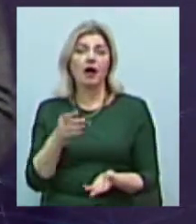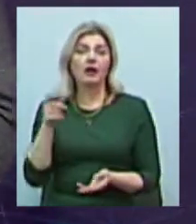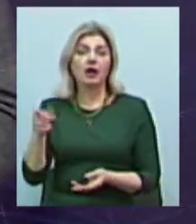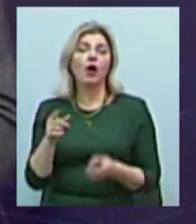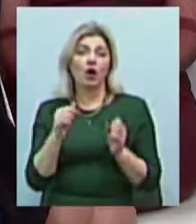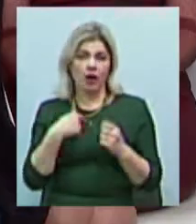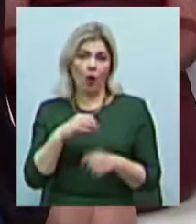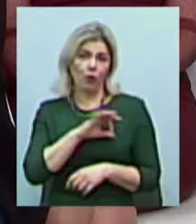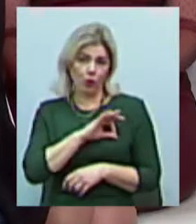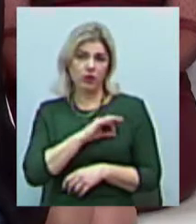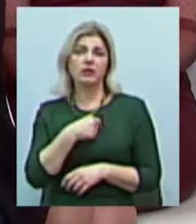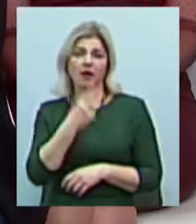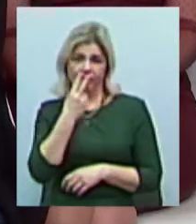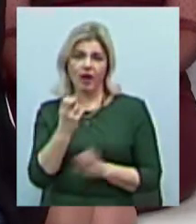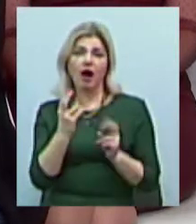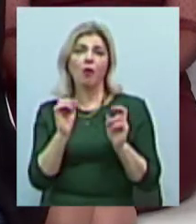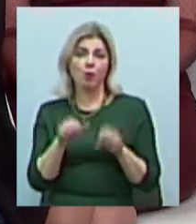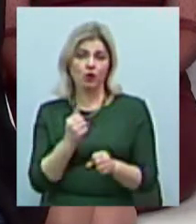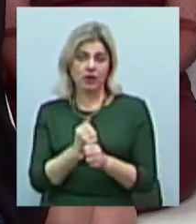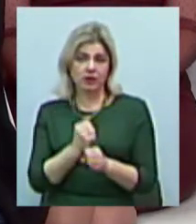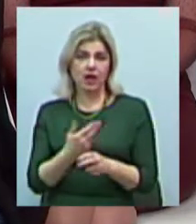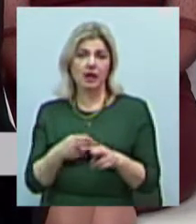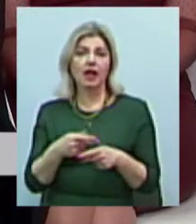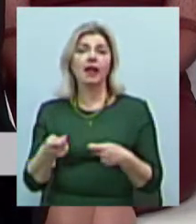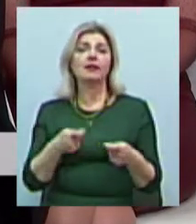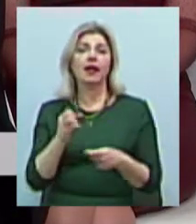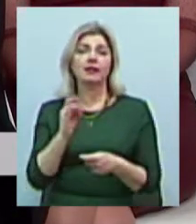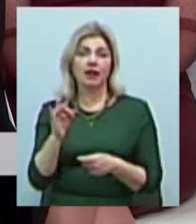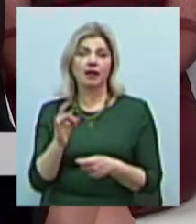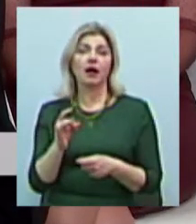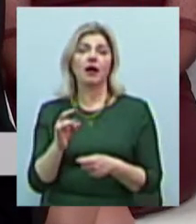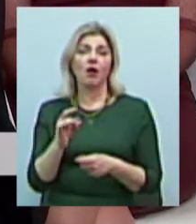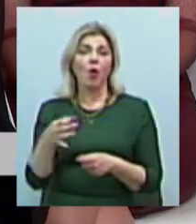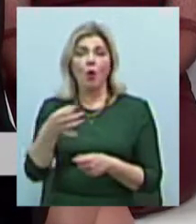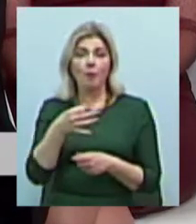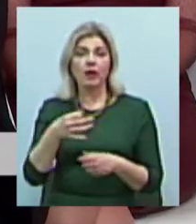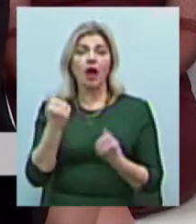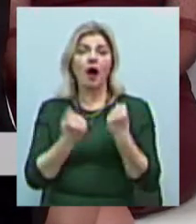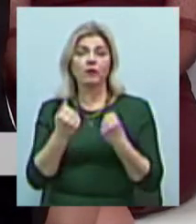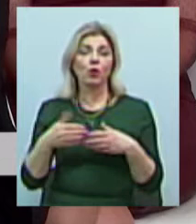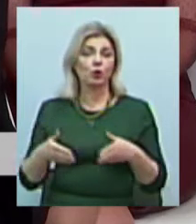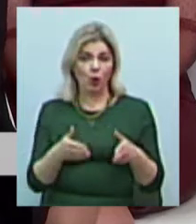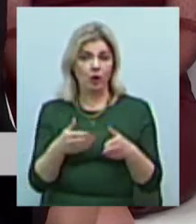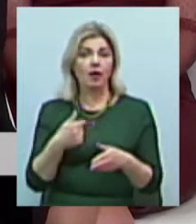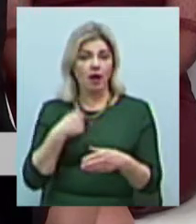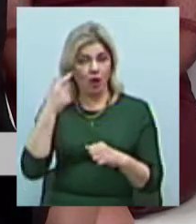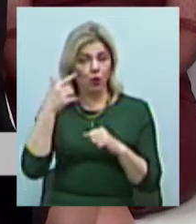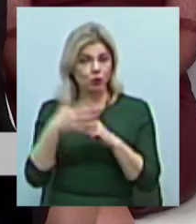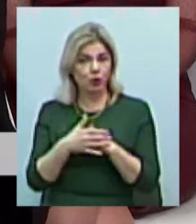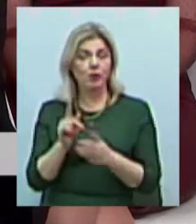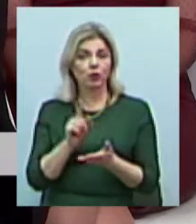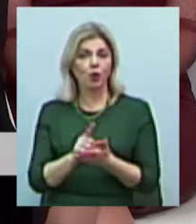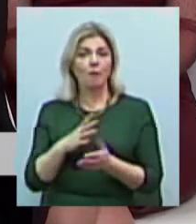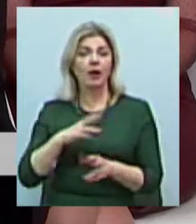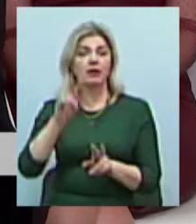Юридично я бачу, як це зробити. Тобто у нас пройшов зараз тендер, експлуатацію по всій області виграв ДП «Облавтодор». Я так для себе розумію, що це має бути